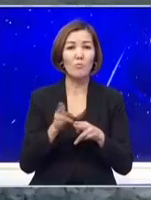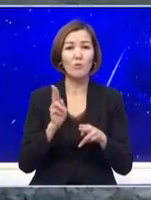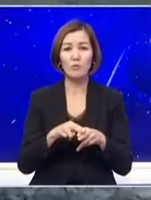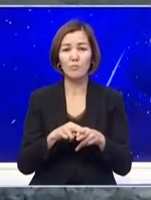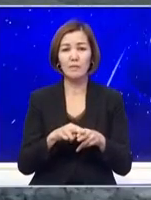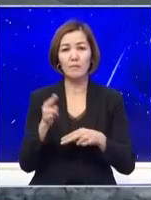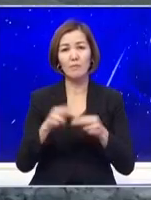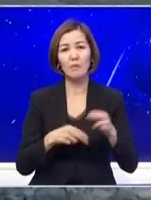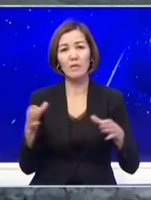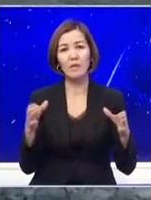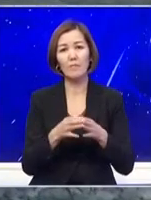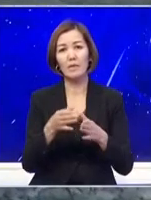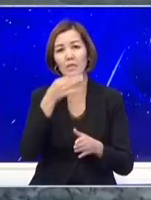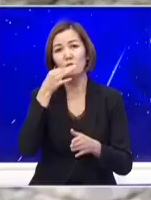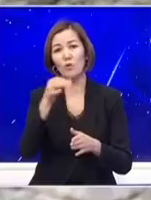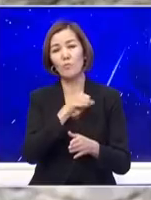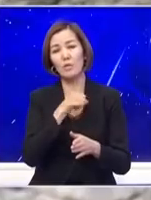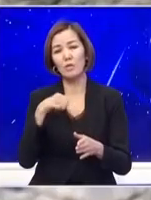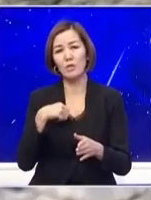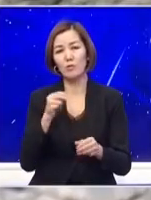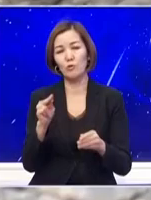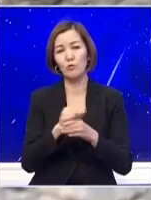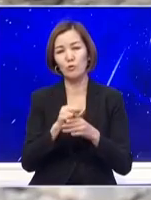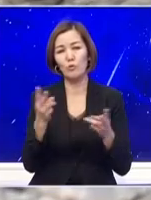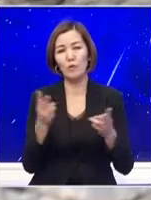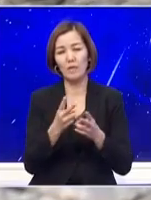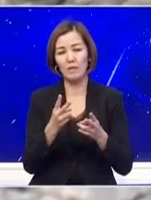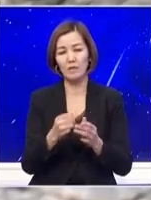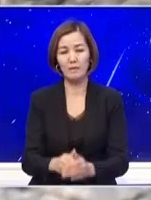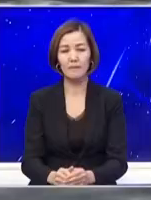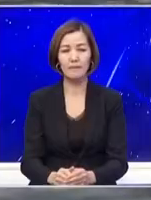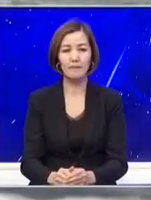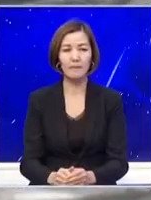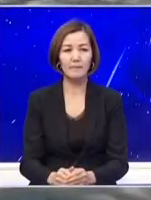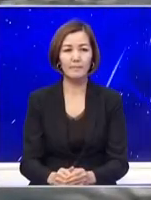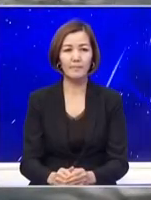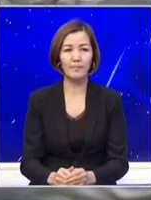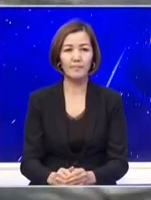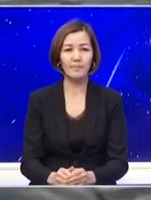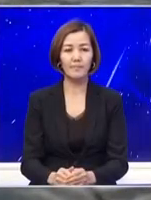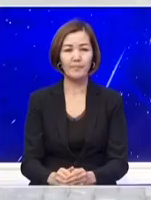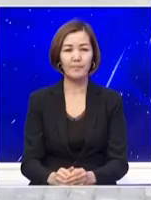бұл жұмыс тек мердігер компанияның жауапкершілігінде деп қайырады.